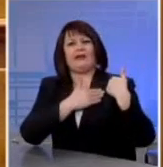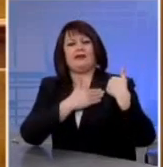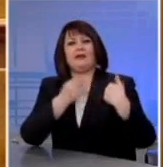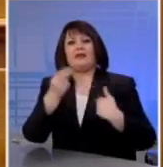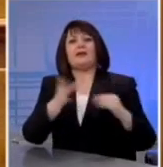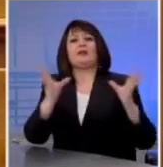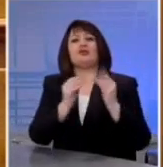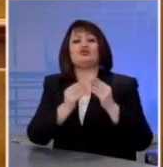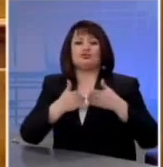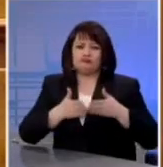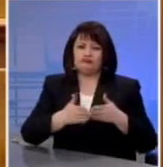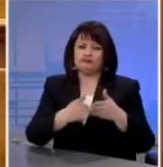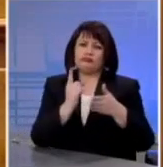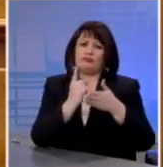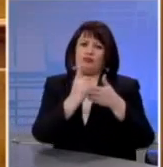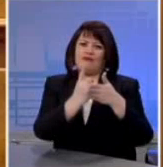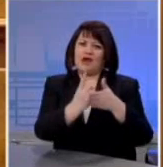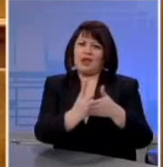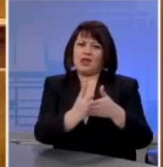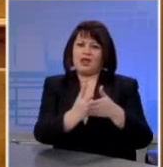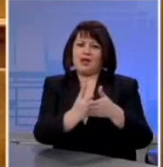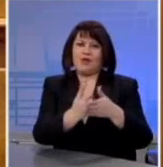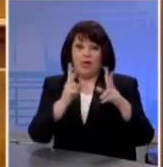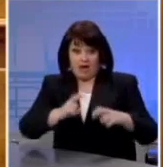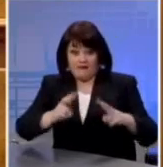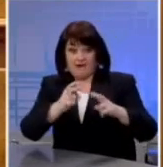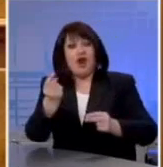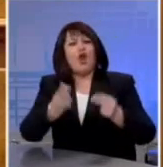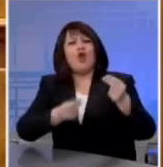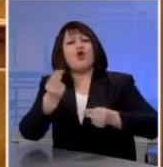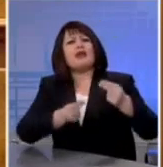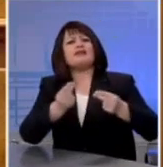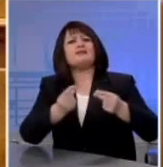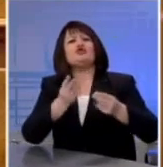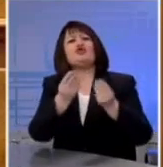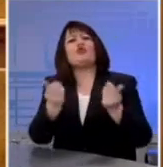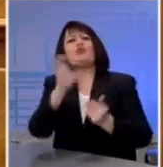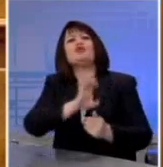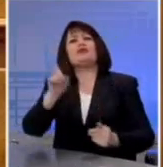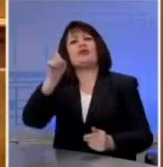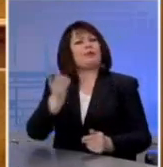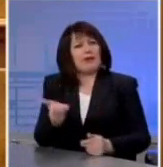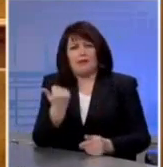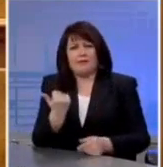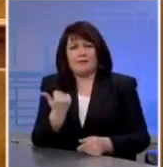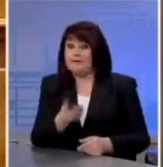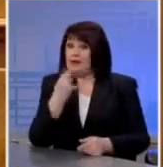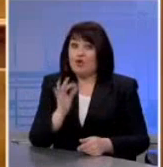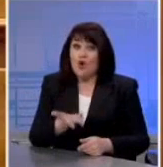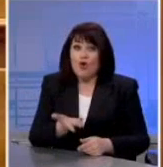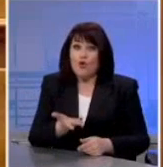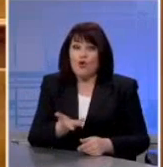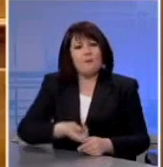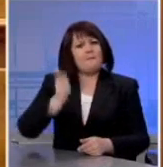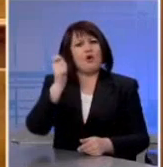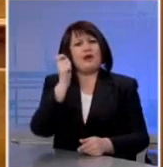υποβρυχίων δεν προχωρεί η έρευνα των λογαριασμών με το ευρωπαϊκό σύστημα. Γιατί? Γιατί από πίσω υπάρχουν